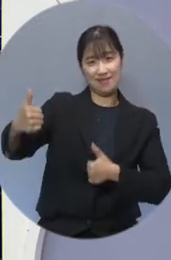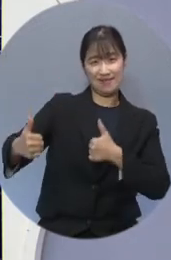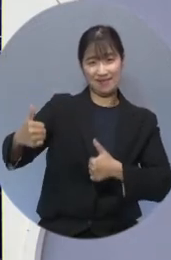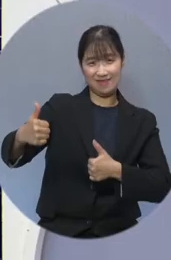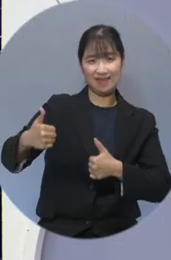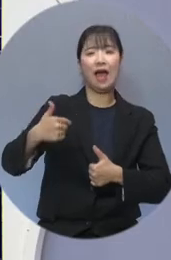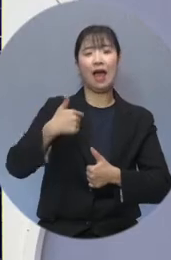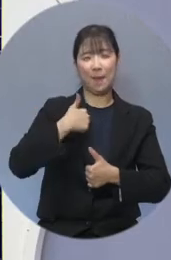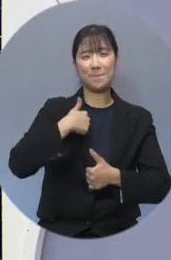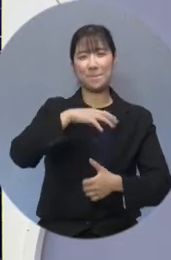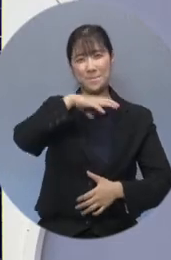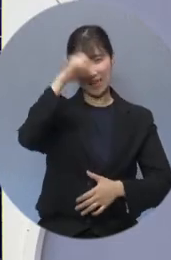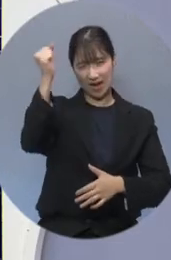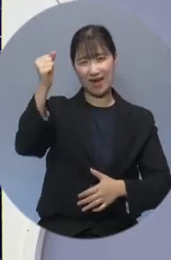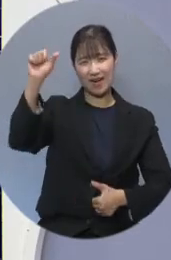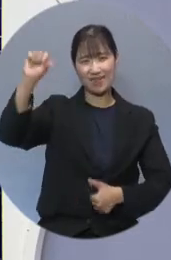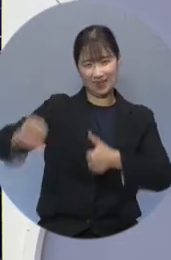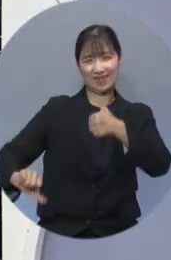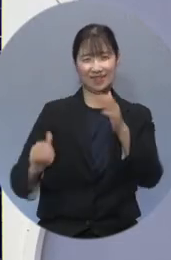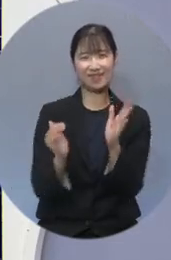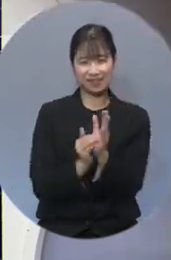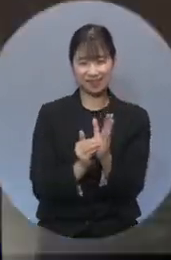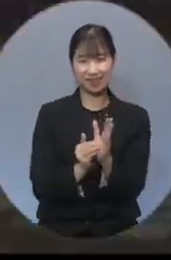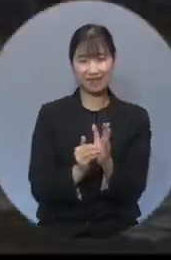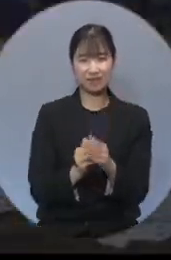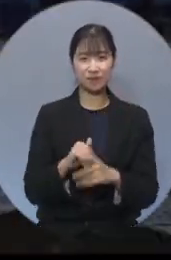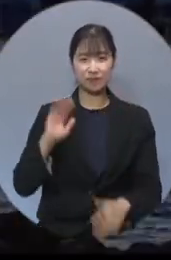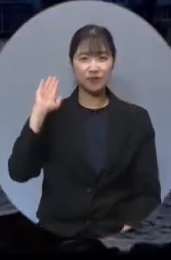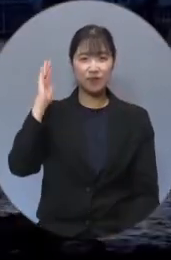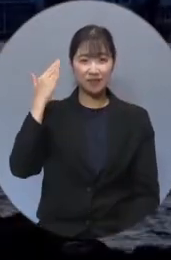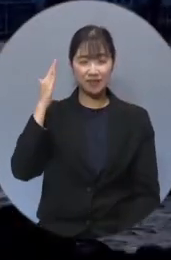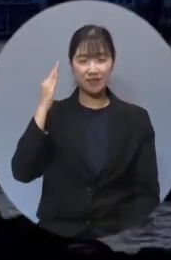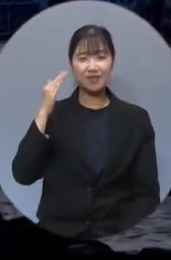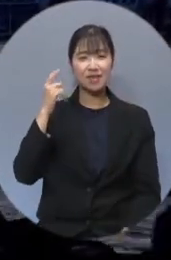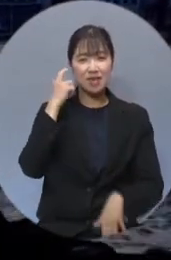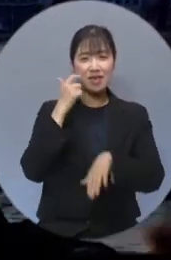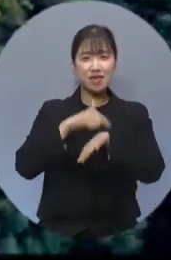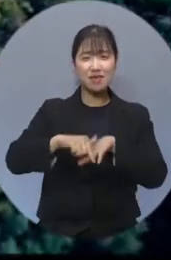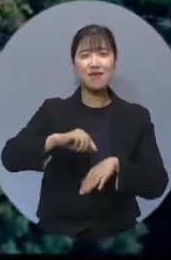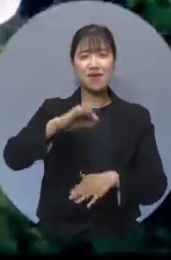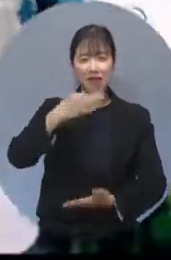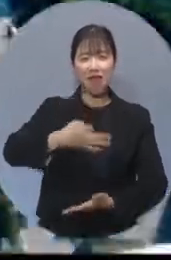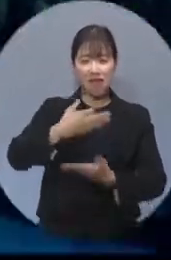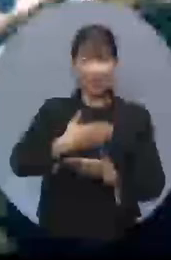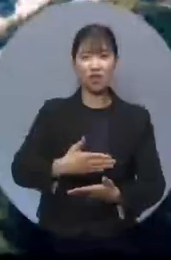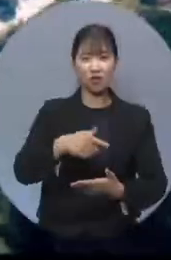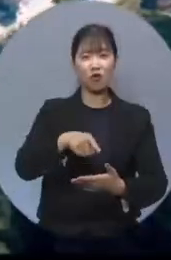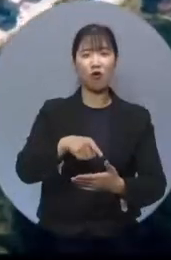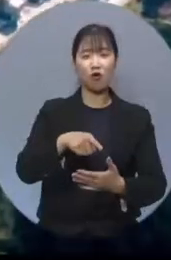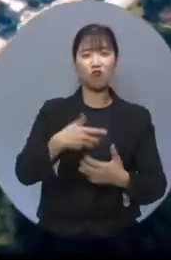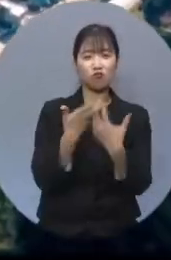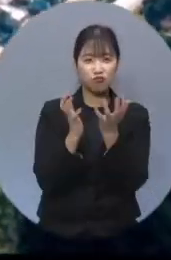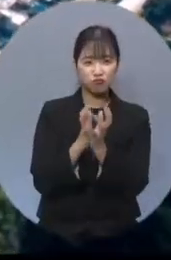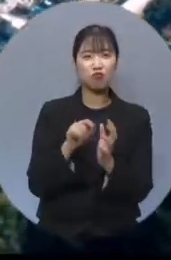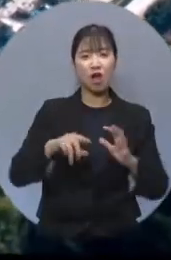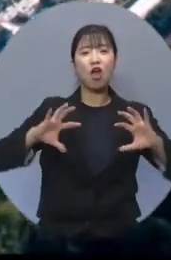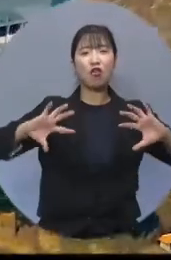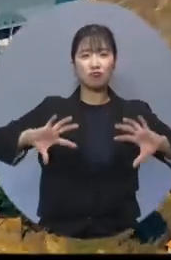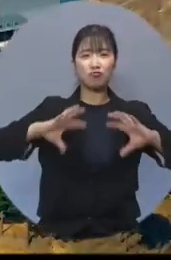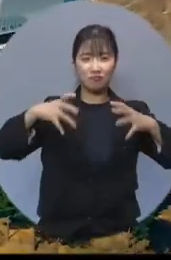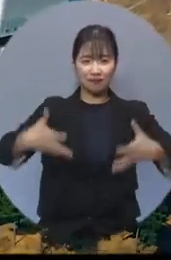유치를 했는데요. 최근에 이제 우리 국가 기획재정부로부터 국제 행사로 저희들이